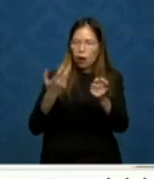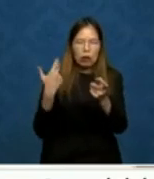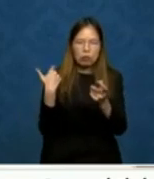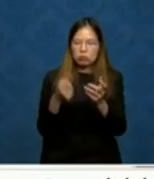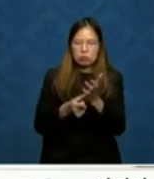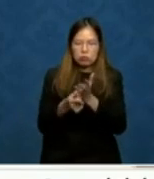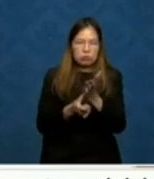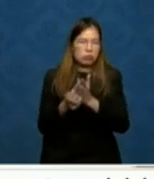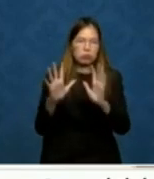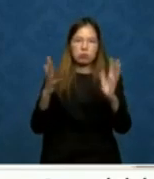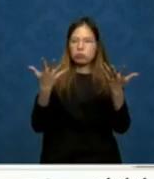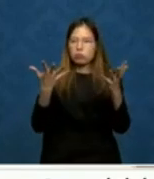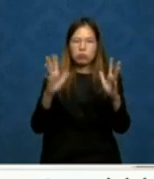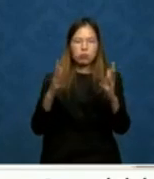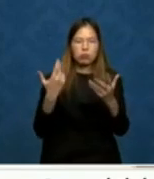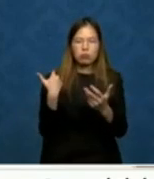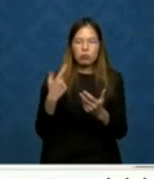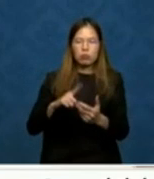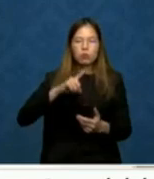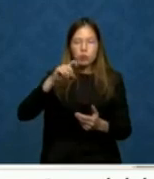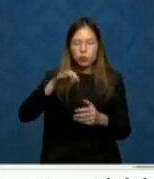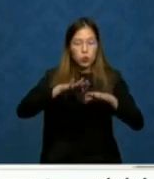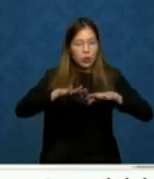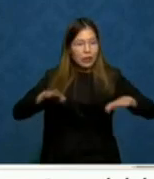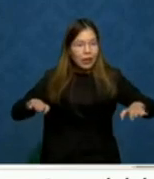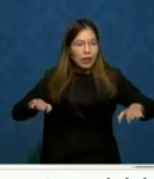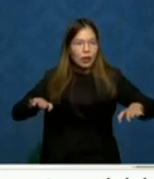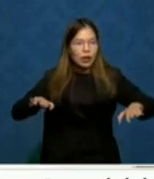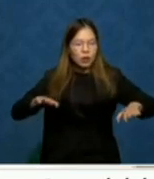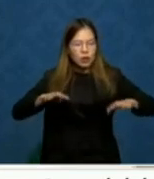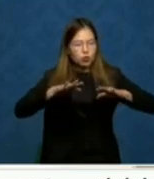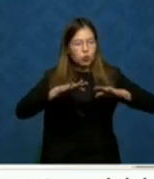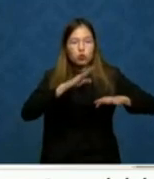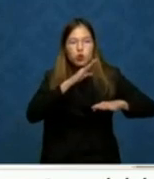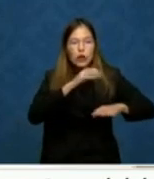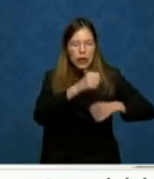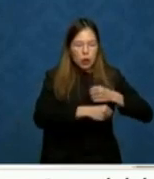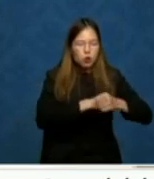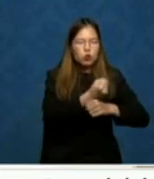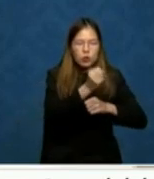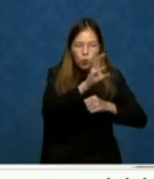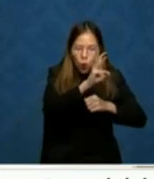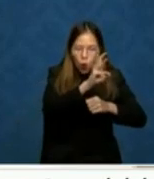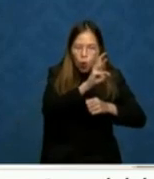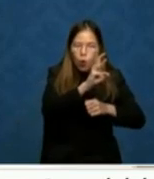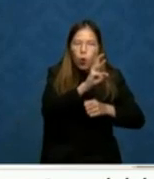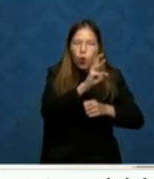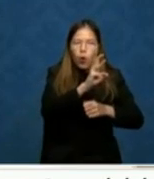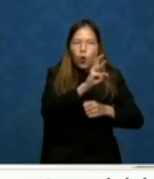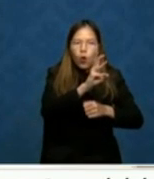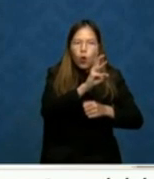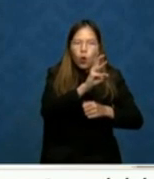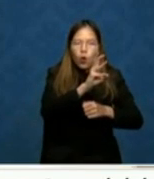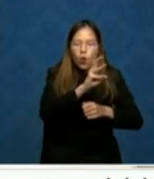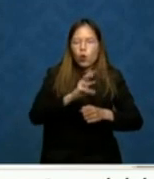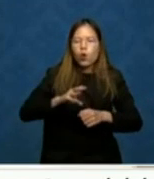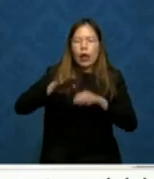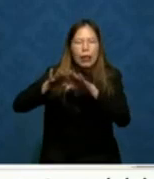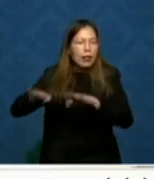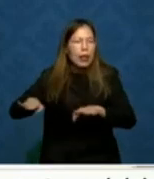แก้แต่หากมีกรณีที่เด็กกับเด็กมีความสัมพันธ์กันเช่นเด็กอายุ16กับเด็กอีกฝั่งหนึ่